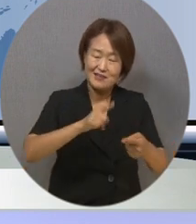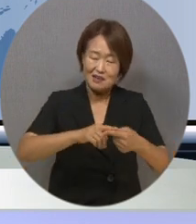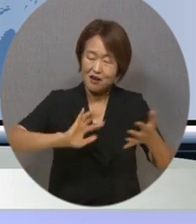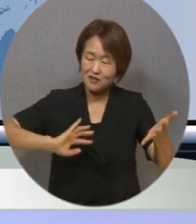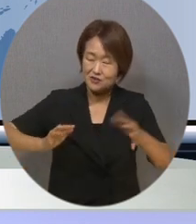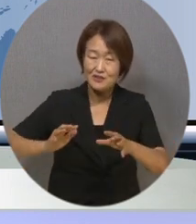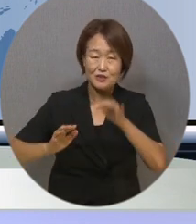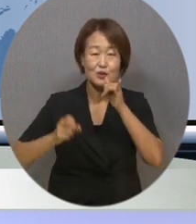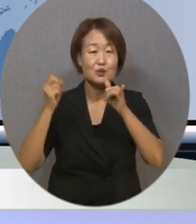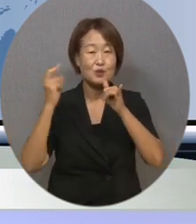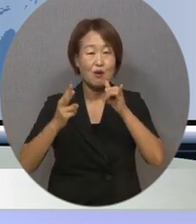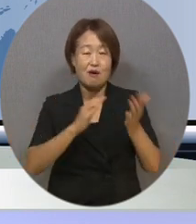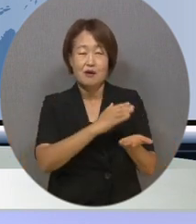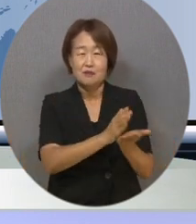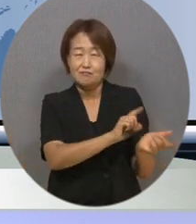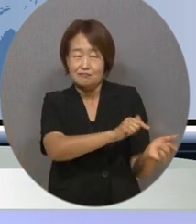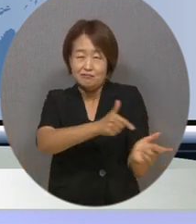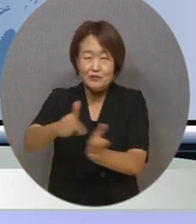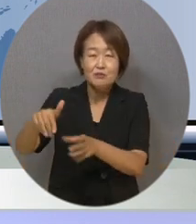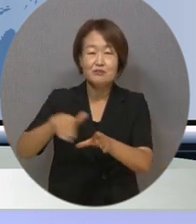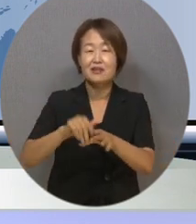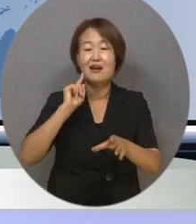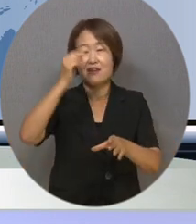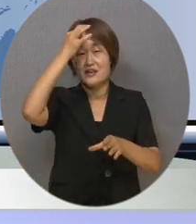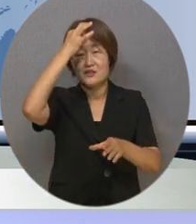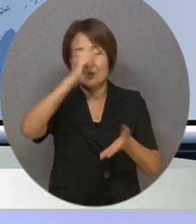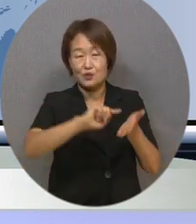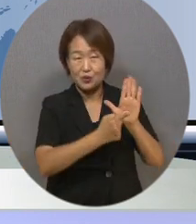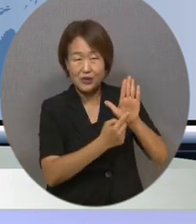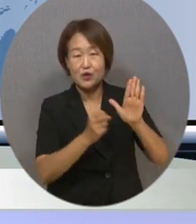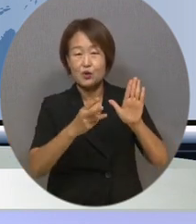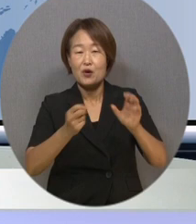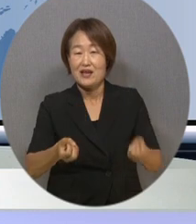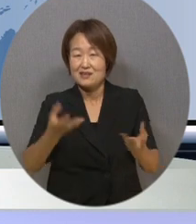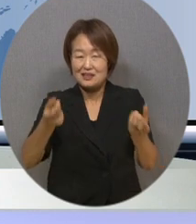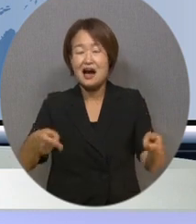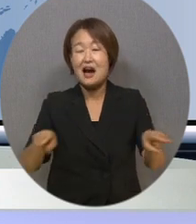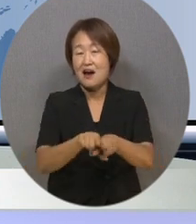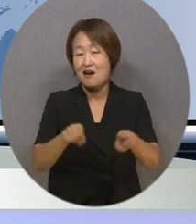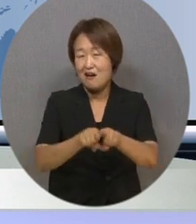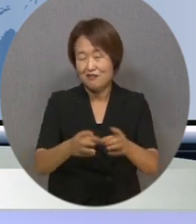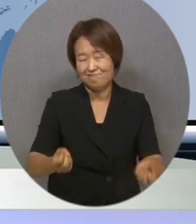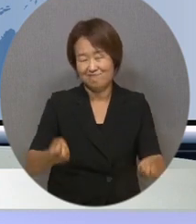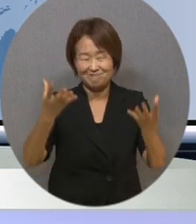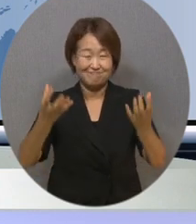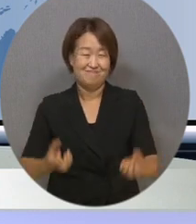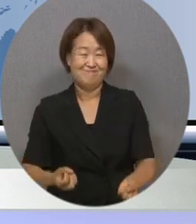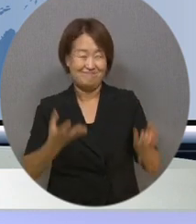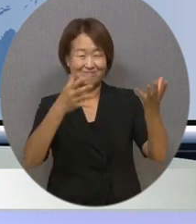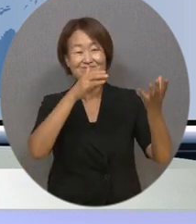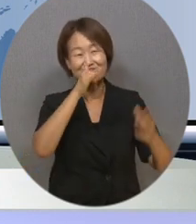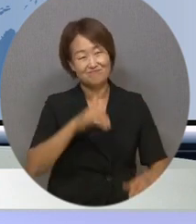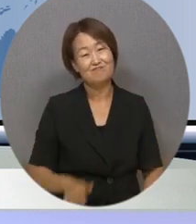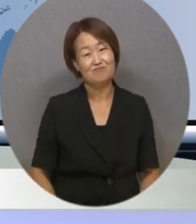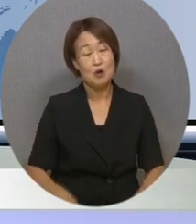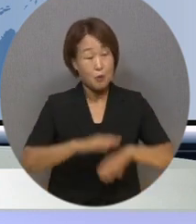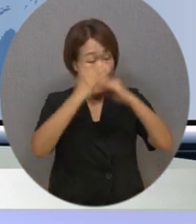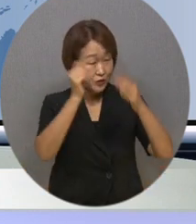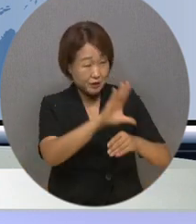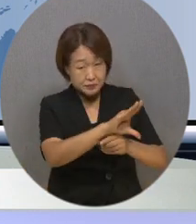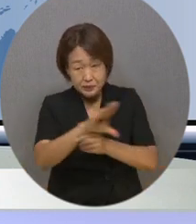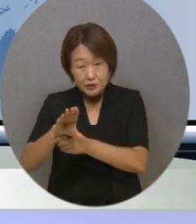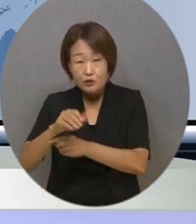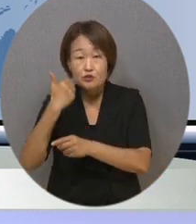뿐 아니라 다채로운 문화예술 공연과 부대 행사까지 더해져 축제장으로 펼쳐진다고 하는데요. 이 모든